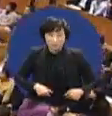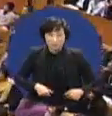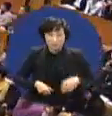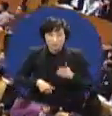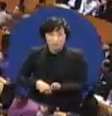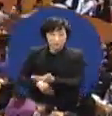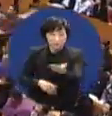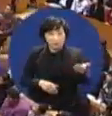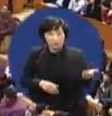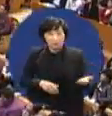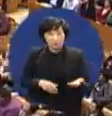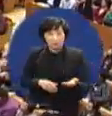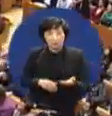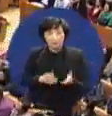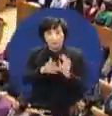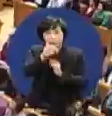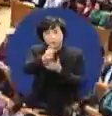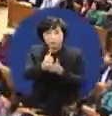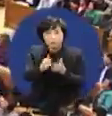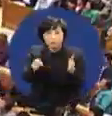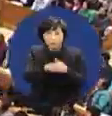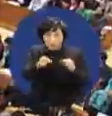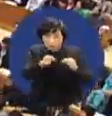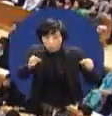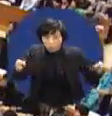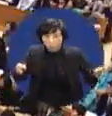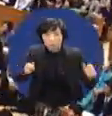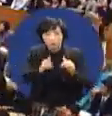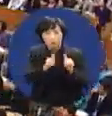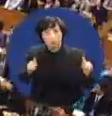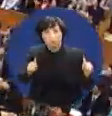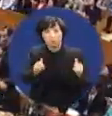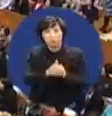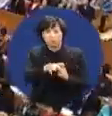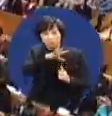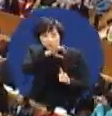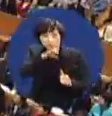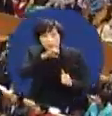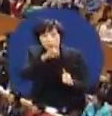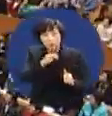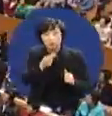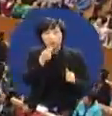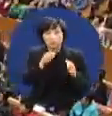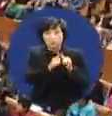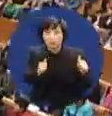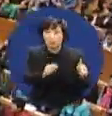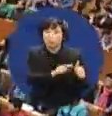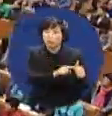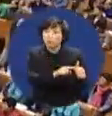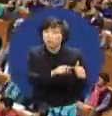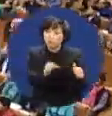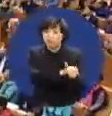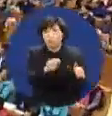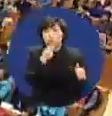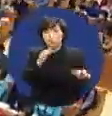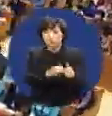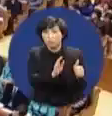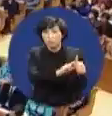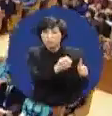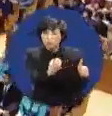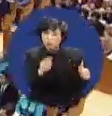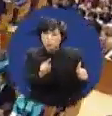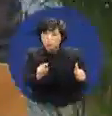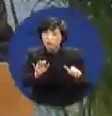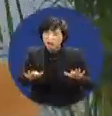근데 예수 오래 믿은 사람치고 불만 불평 않는 사람 없어. 왜 되는 게 없냐? 왜 되는